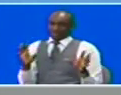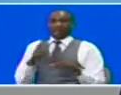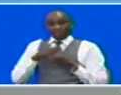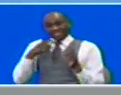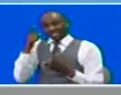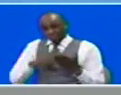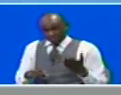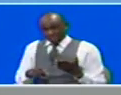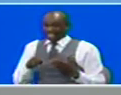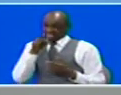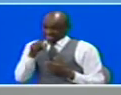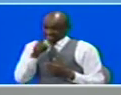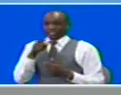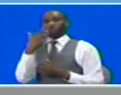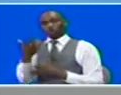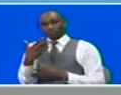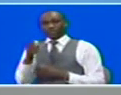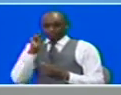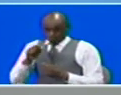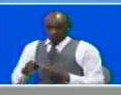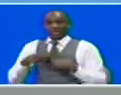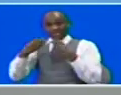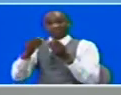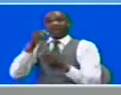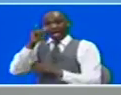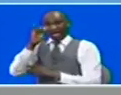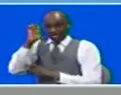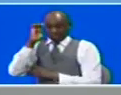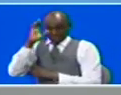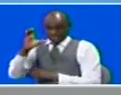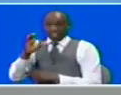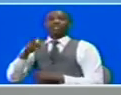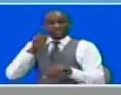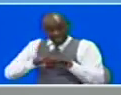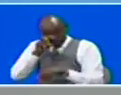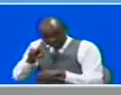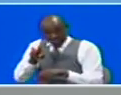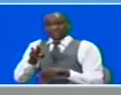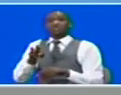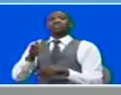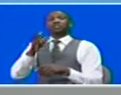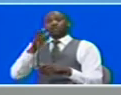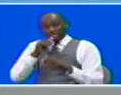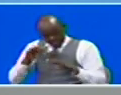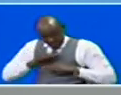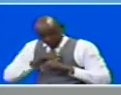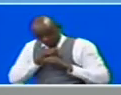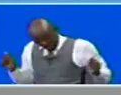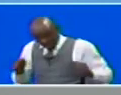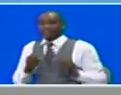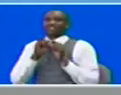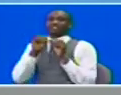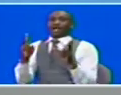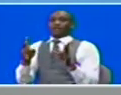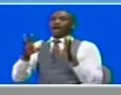imesema ya kwamba stakabadhi hizo zitapatiana kwa IEBC. IEBC kiona imetosha, sawa,